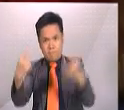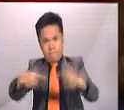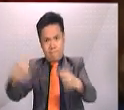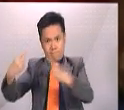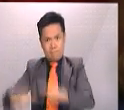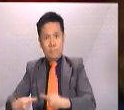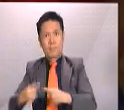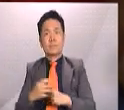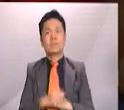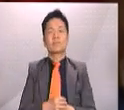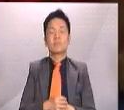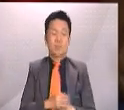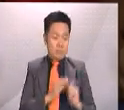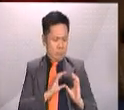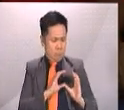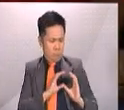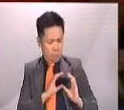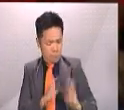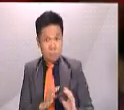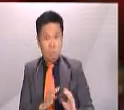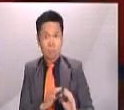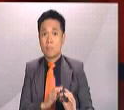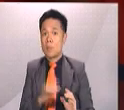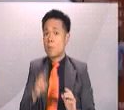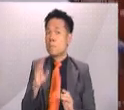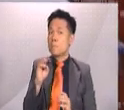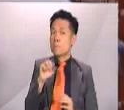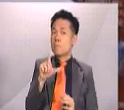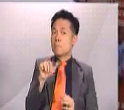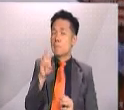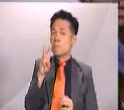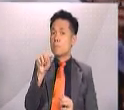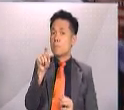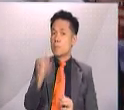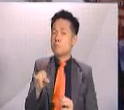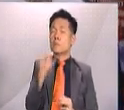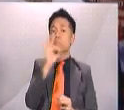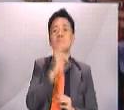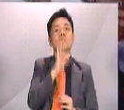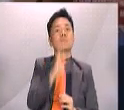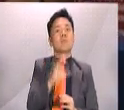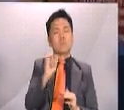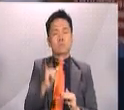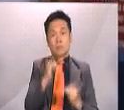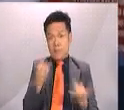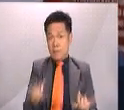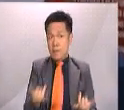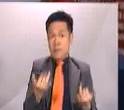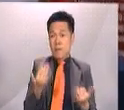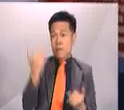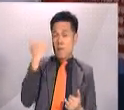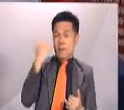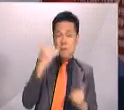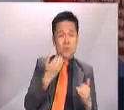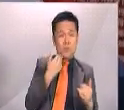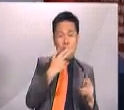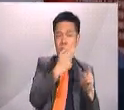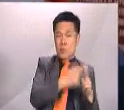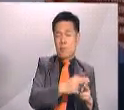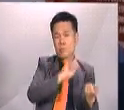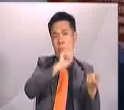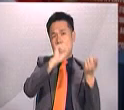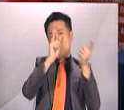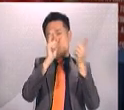Malahan, komitmen tinggi ditunjukkan oleh pihak pengurusan Melawati FC termasuk melakukan penjenamaan semula dari Dak-Dak Melawati, DDM